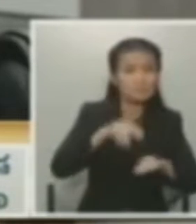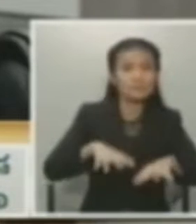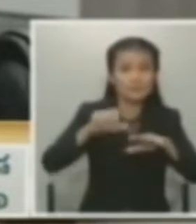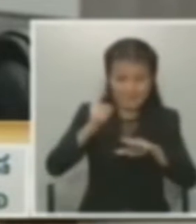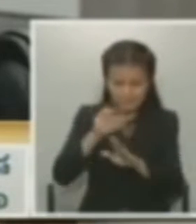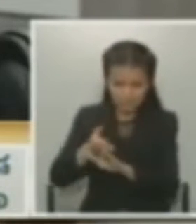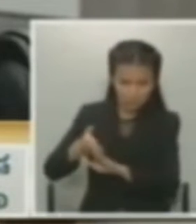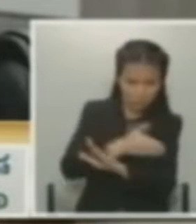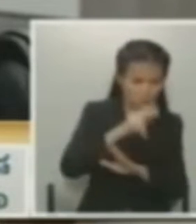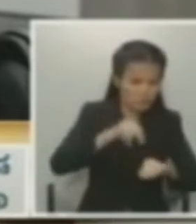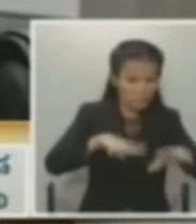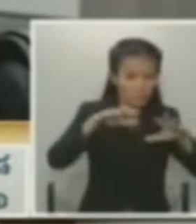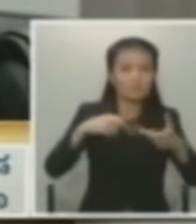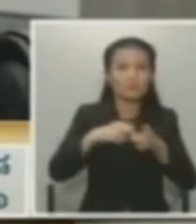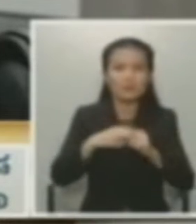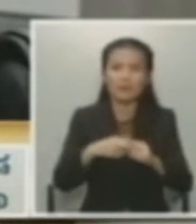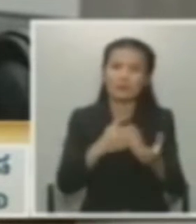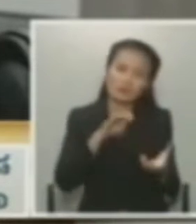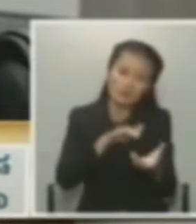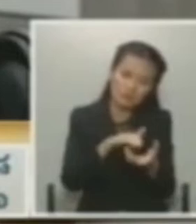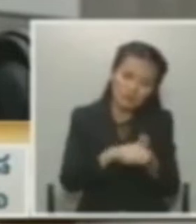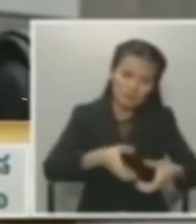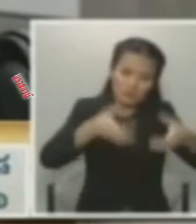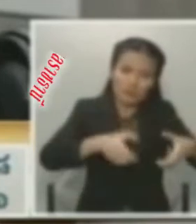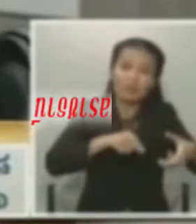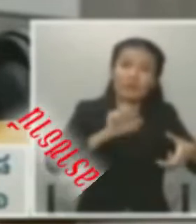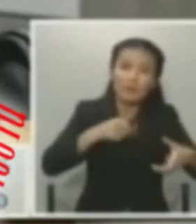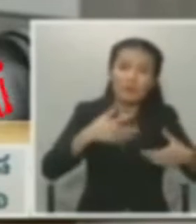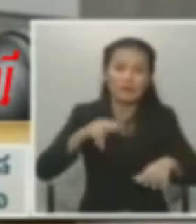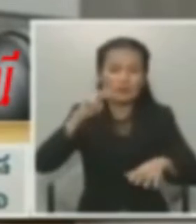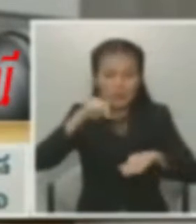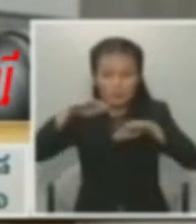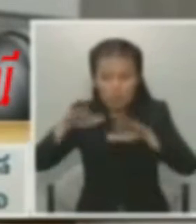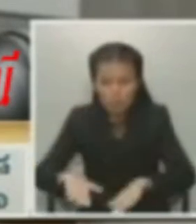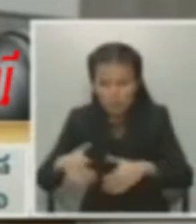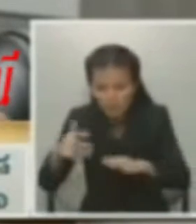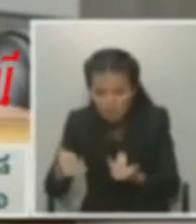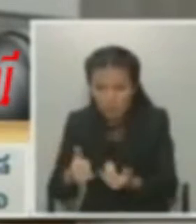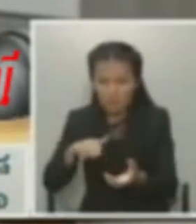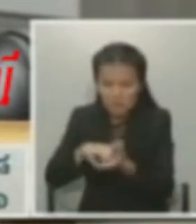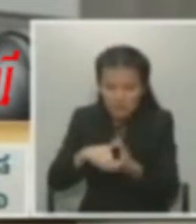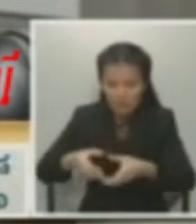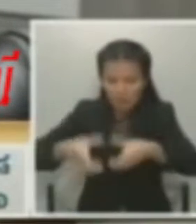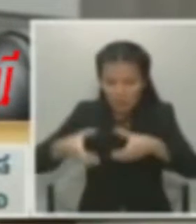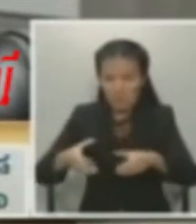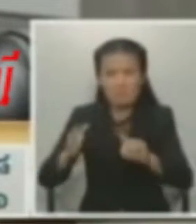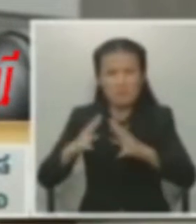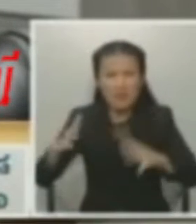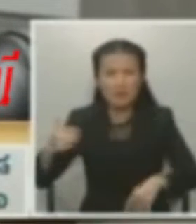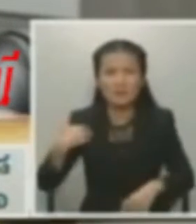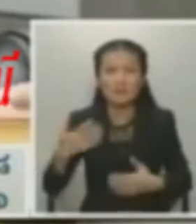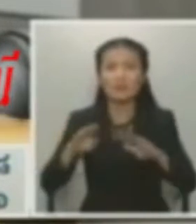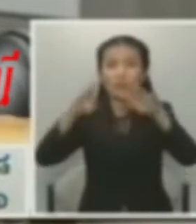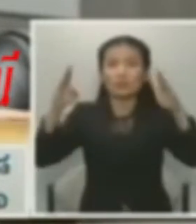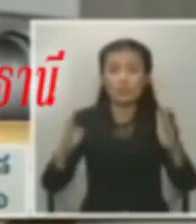มก็มีบ่อนหลังจากน้ำท่วมบ่อนก็เยอะแล้วตู้สล็อตนะครับตู้สล็อตสำหรับหยอดเหรียญอ่ะผ